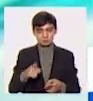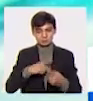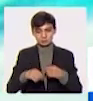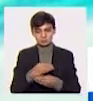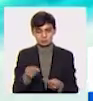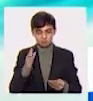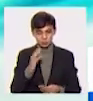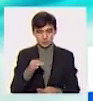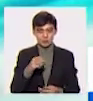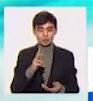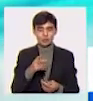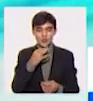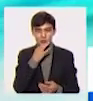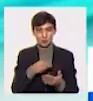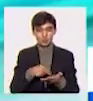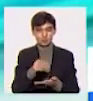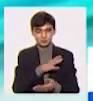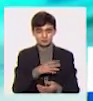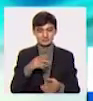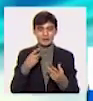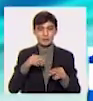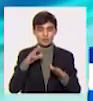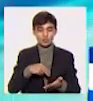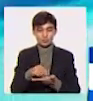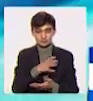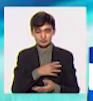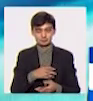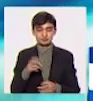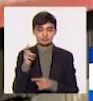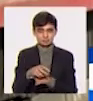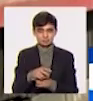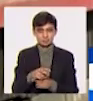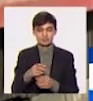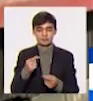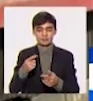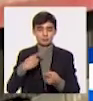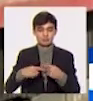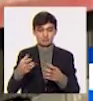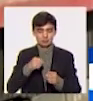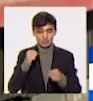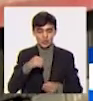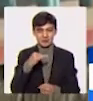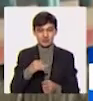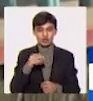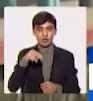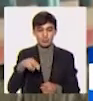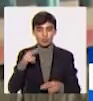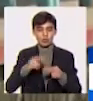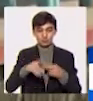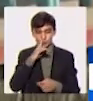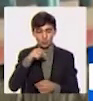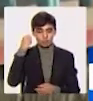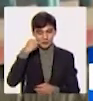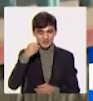үшін адамдар билет сатылып алған жерге жүгінген жөн. Теміржол билеттері де осылайша қайтарылады. Төтенше жағдай аяқталмайынша пойыздар да